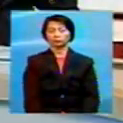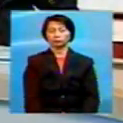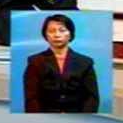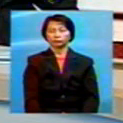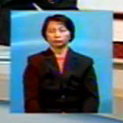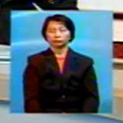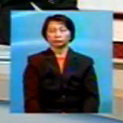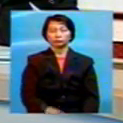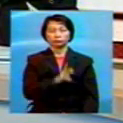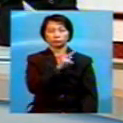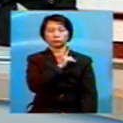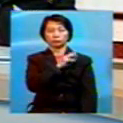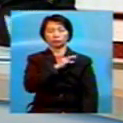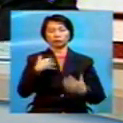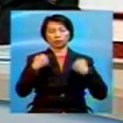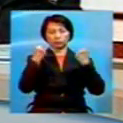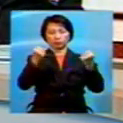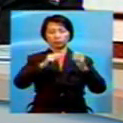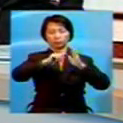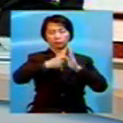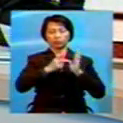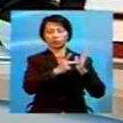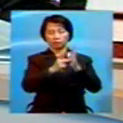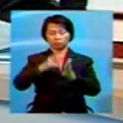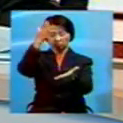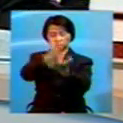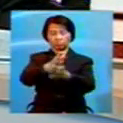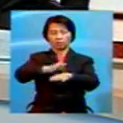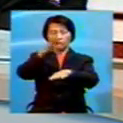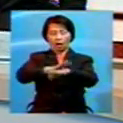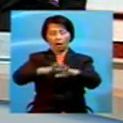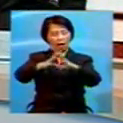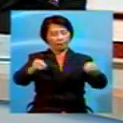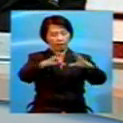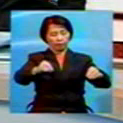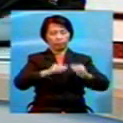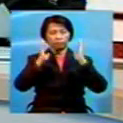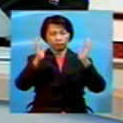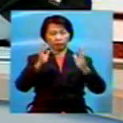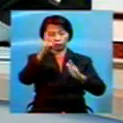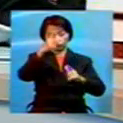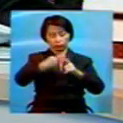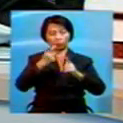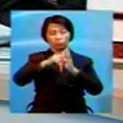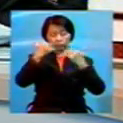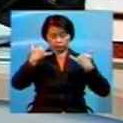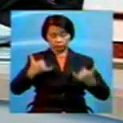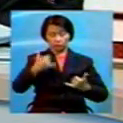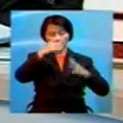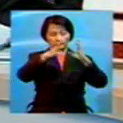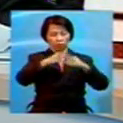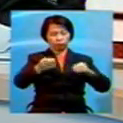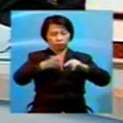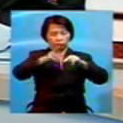berkenaan Kementerian kesihatan melancarkan kempen perangi Edis habis habisan untuk tempoh dua bulan mulai hari ini bagi menangani